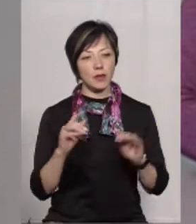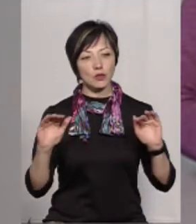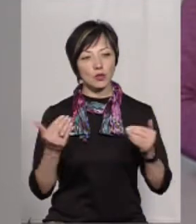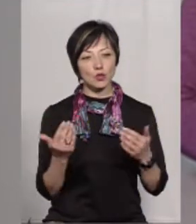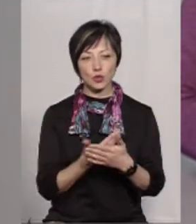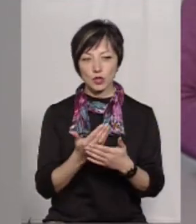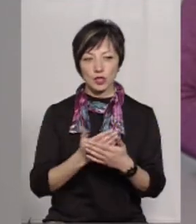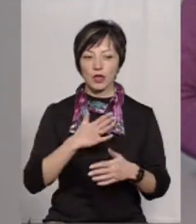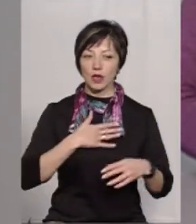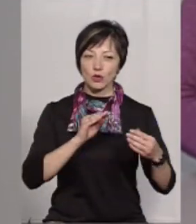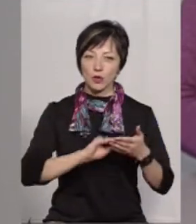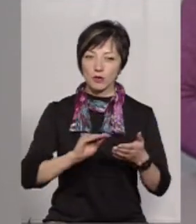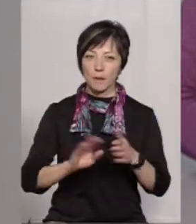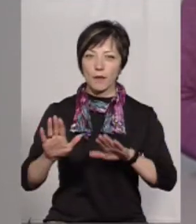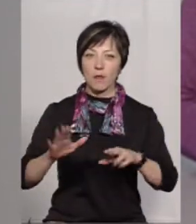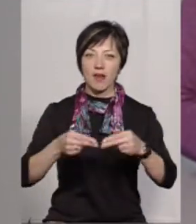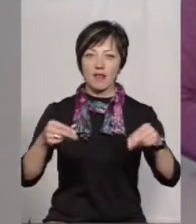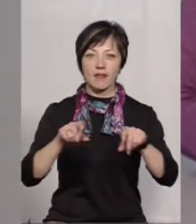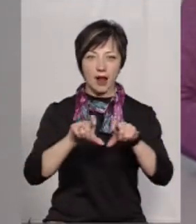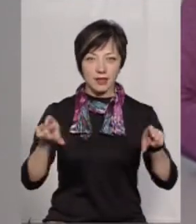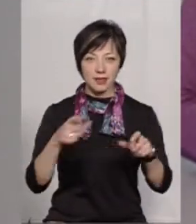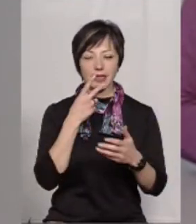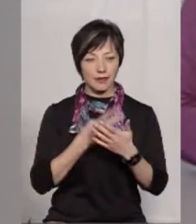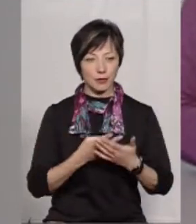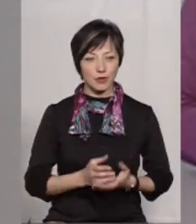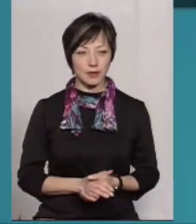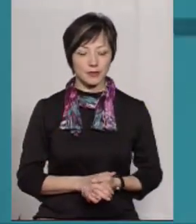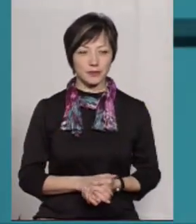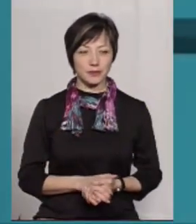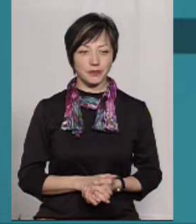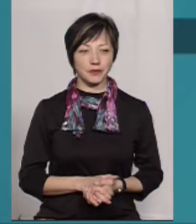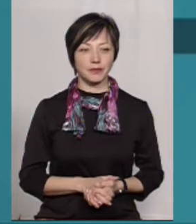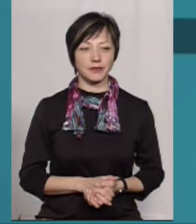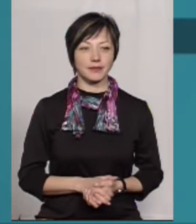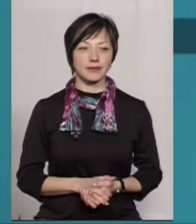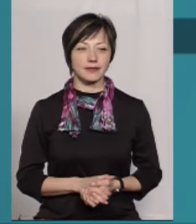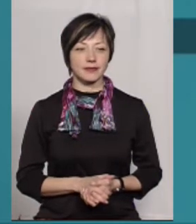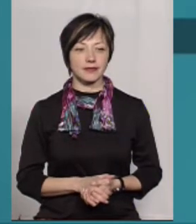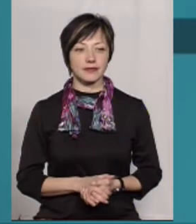сюжет. Світлана Поробок побувала у Раці. Дивимося.